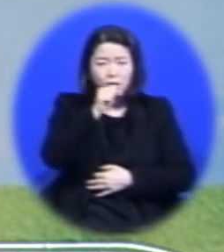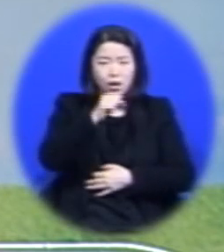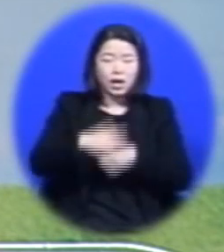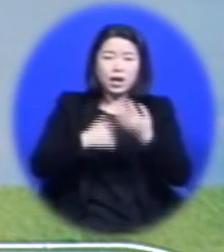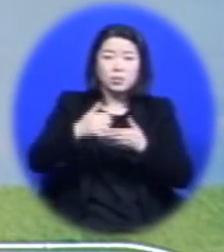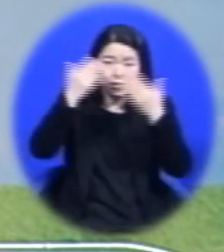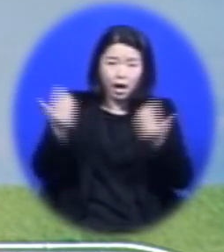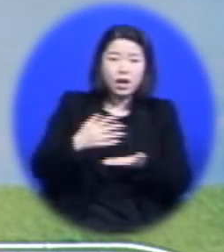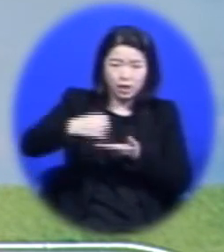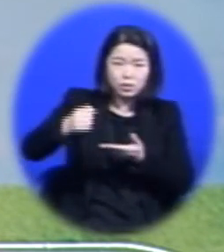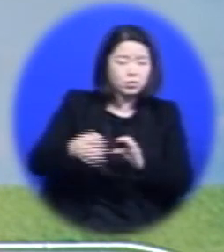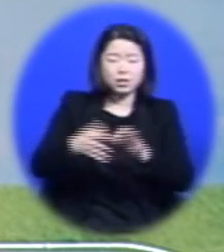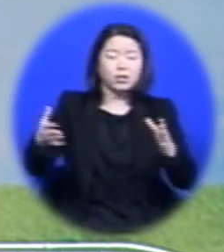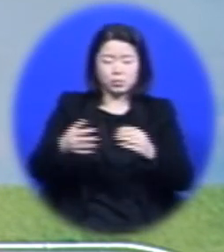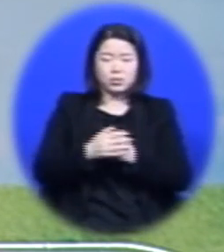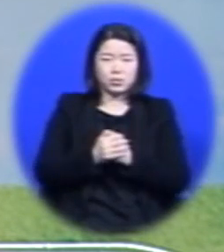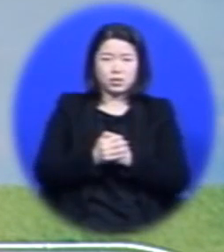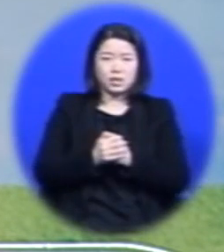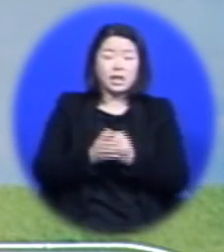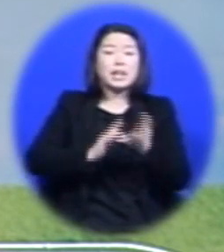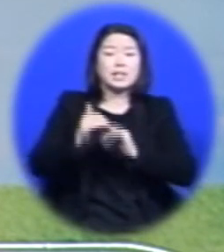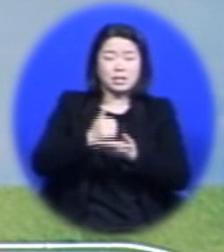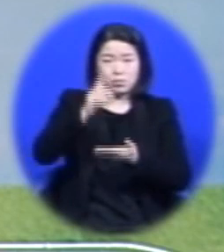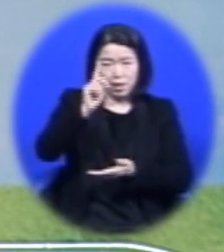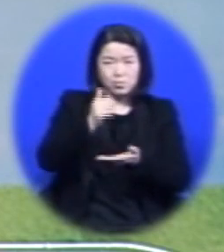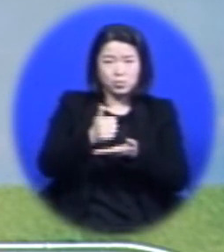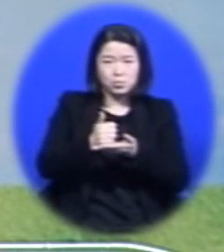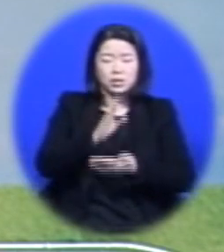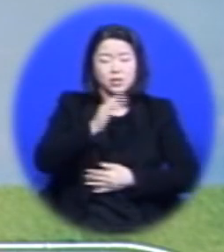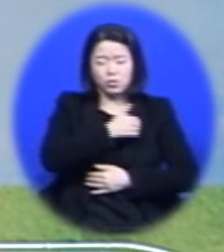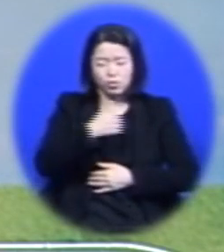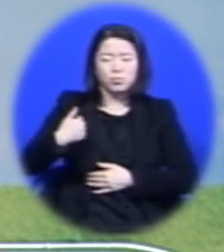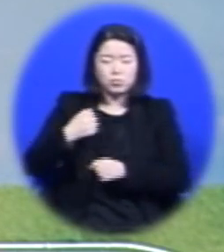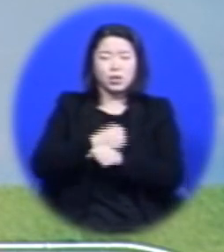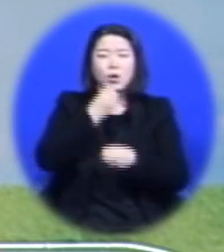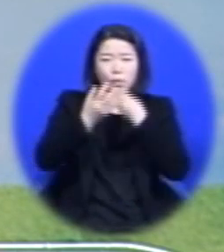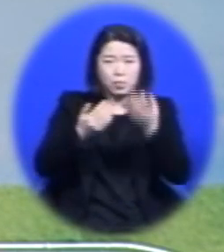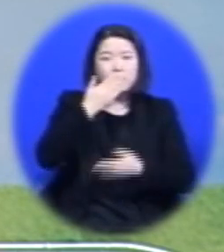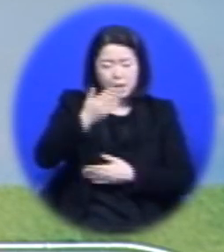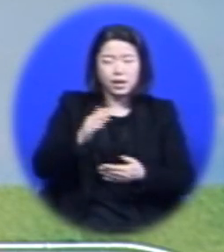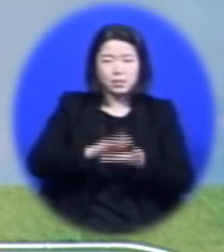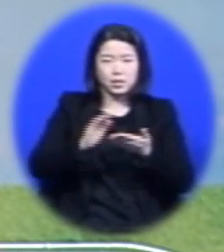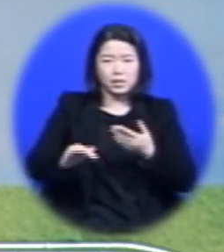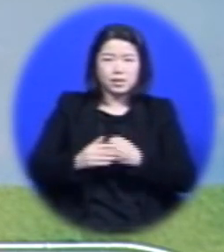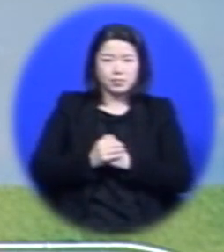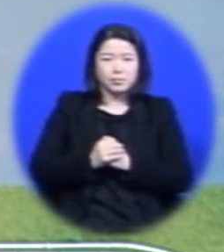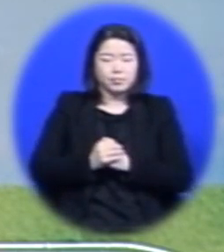가셔야 뜨뜻한 상관없어요 예수님 한 분이면 진짜 충분해요 이렇게 고백을 하게 되는것